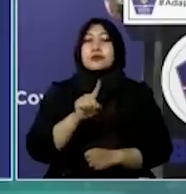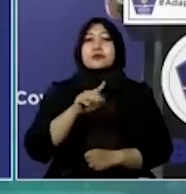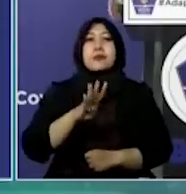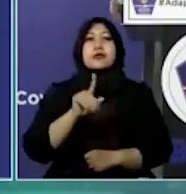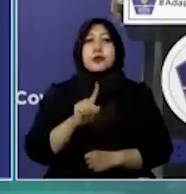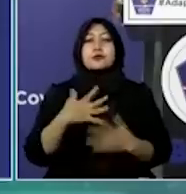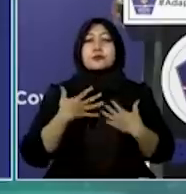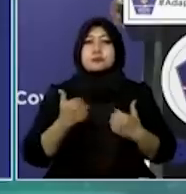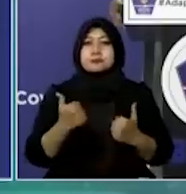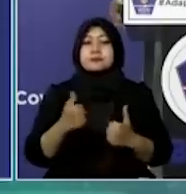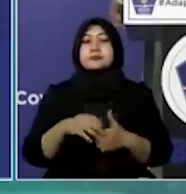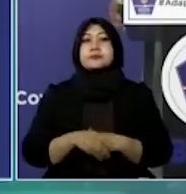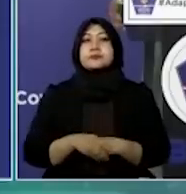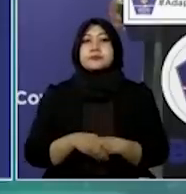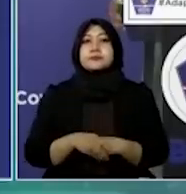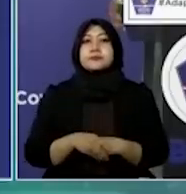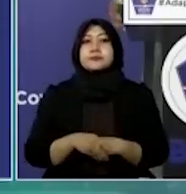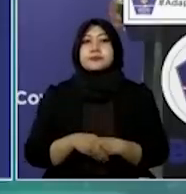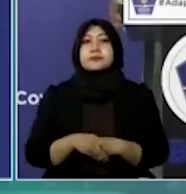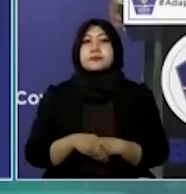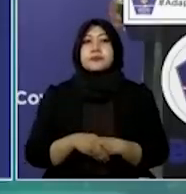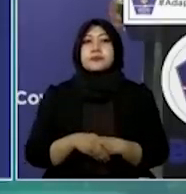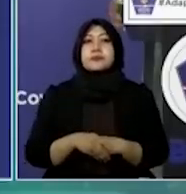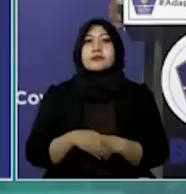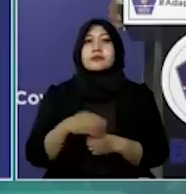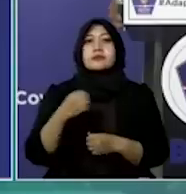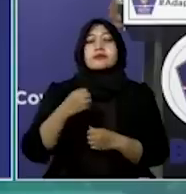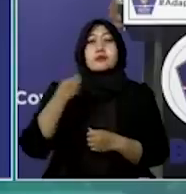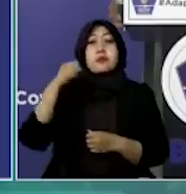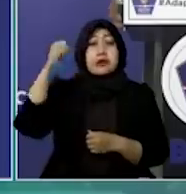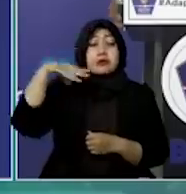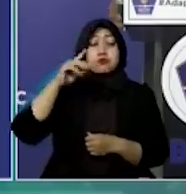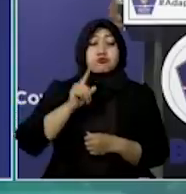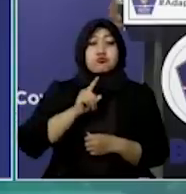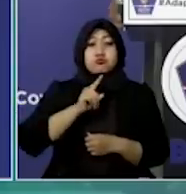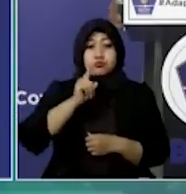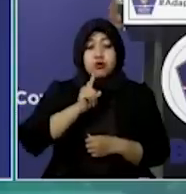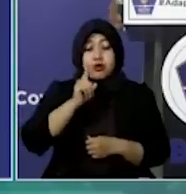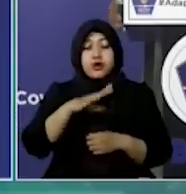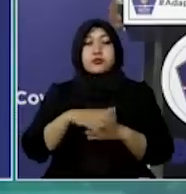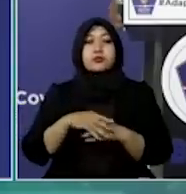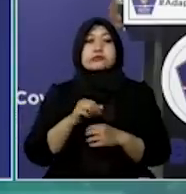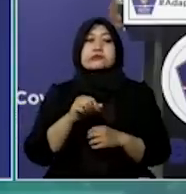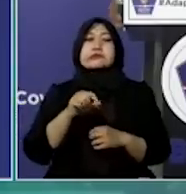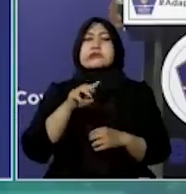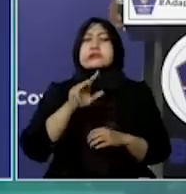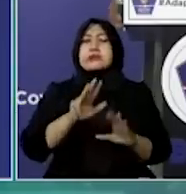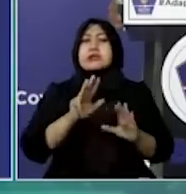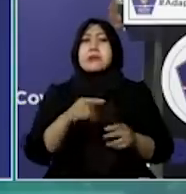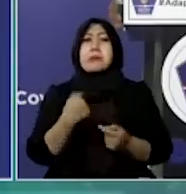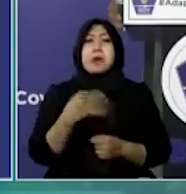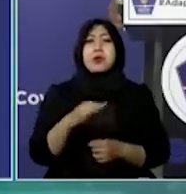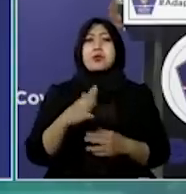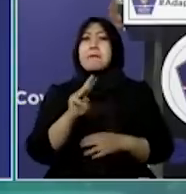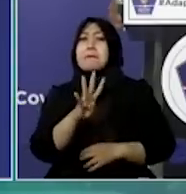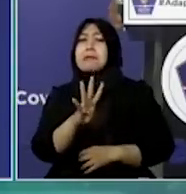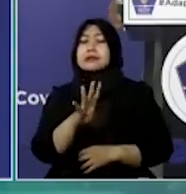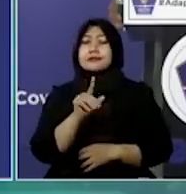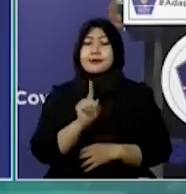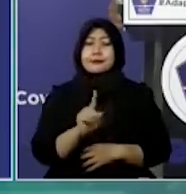sembuh di Sumatera Utara 99 kasus baru dan 41